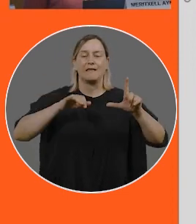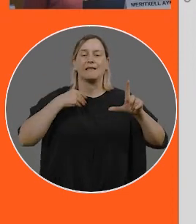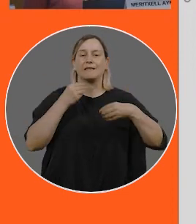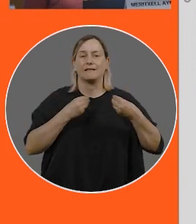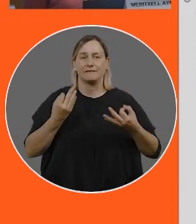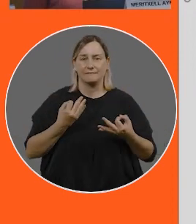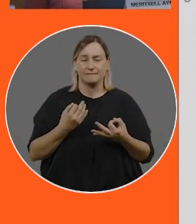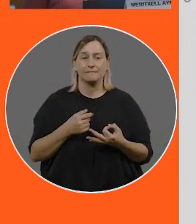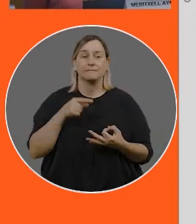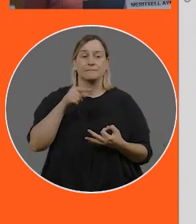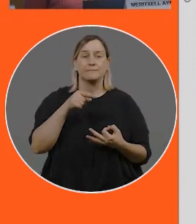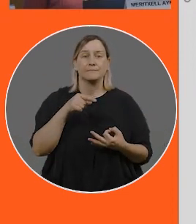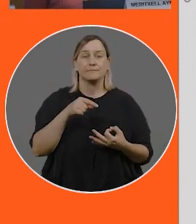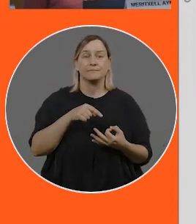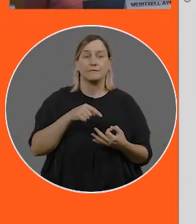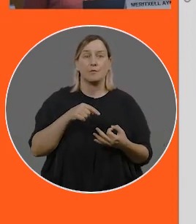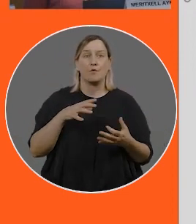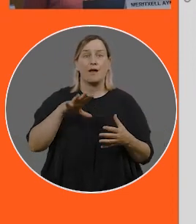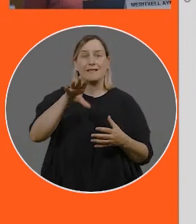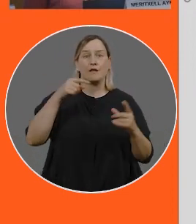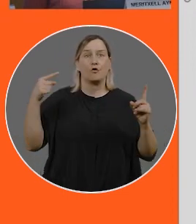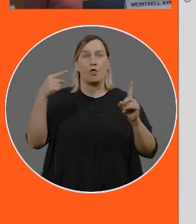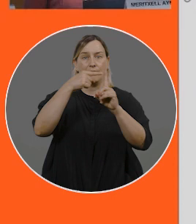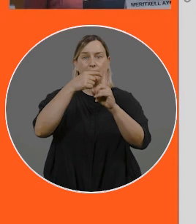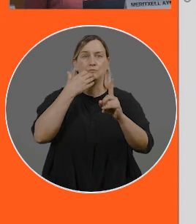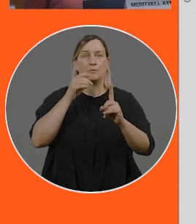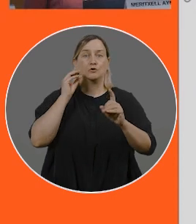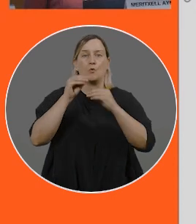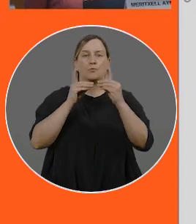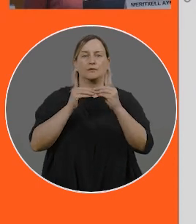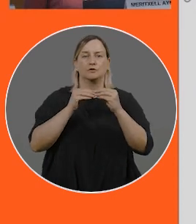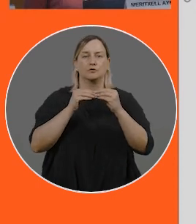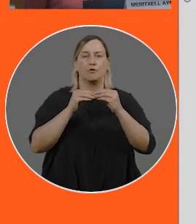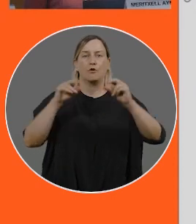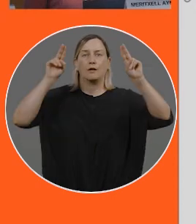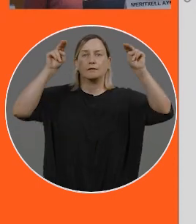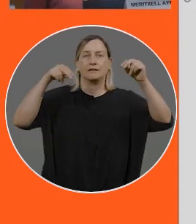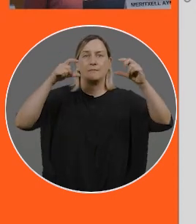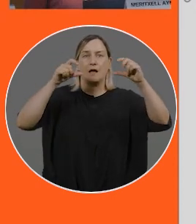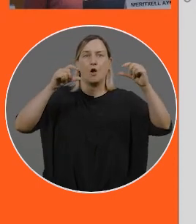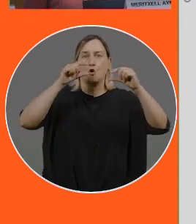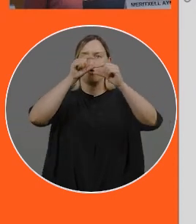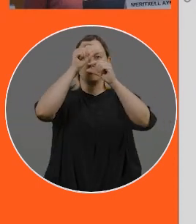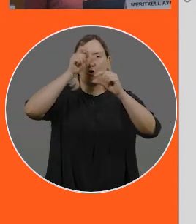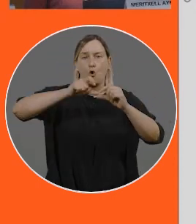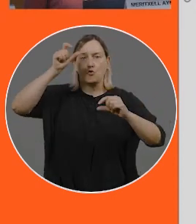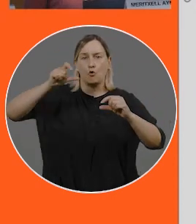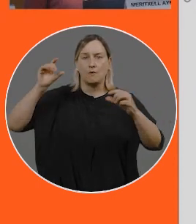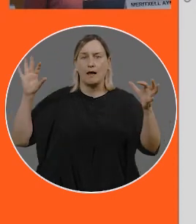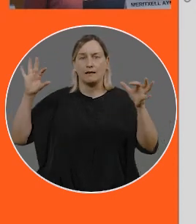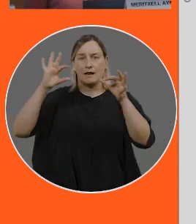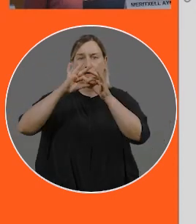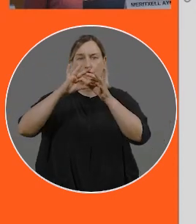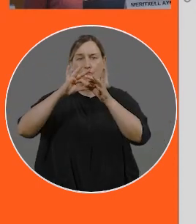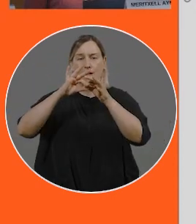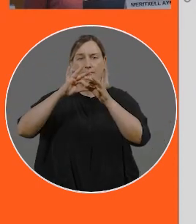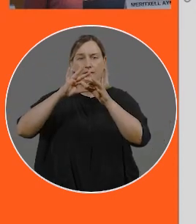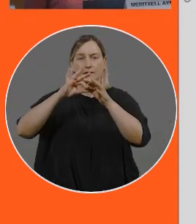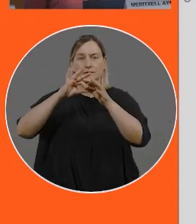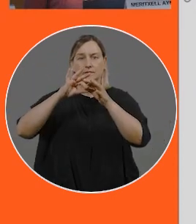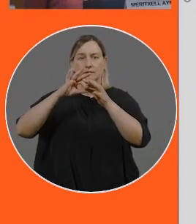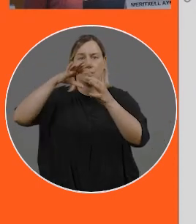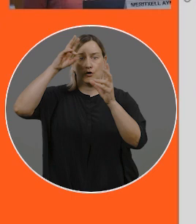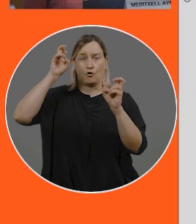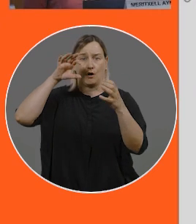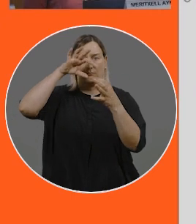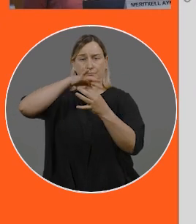Entén les coordenades, és a dir, si nosaltres hem posat que les capçaleres de columna estan relacionades amb les cel·les que li pertoquen, bueno,